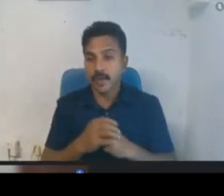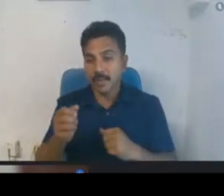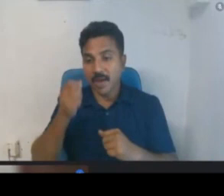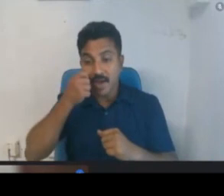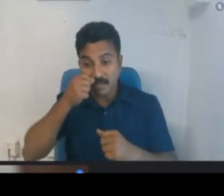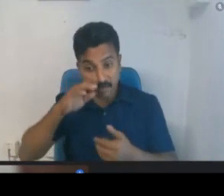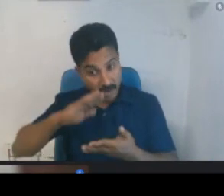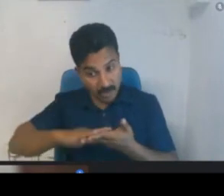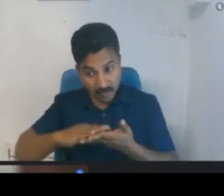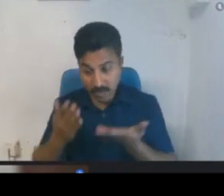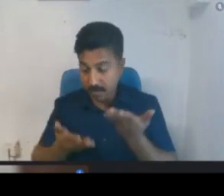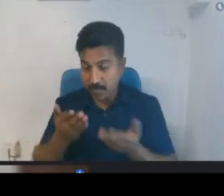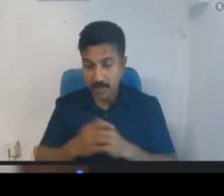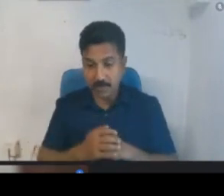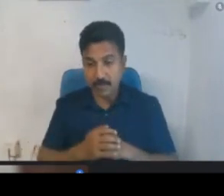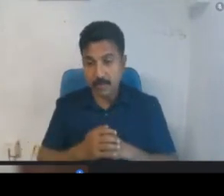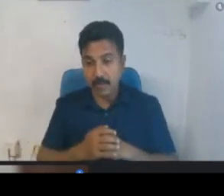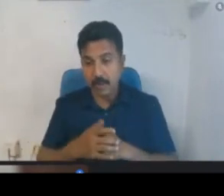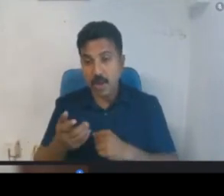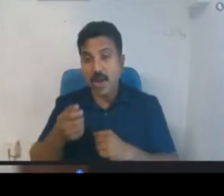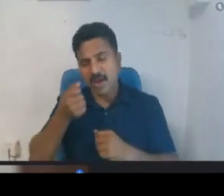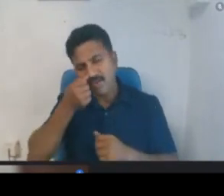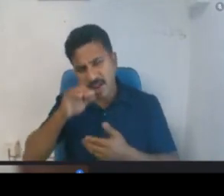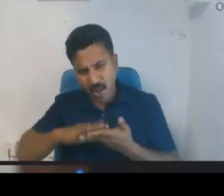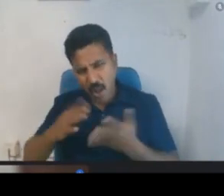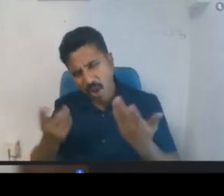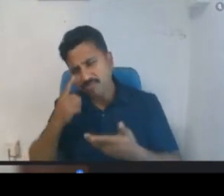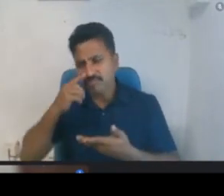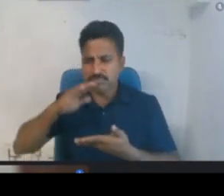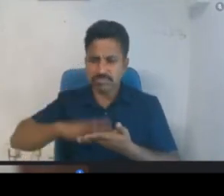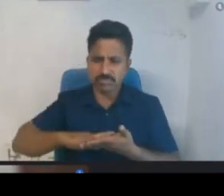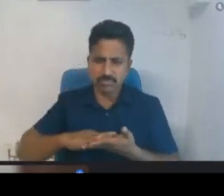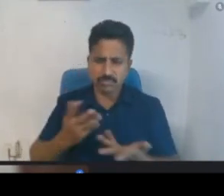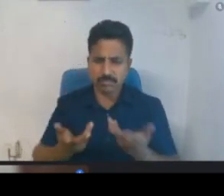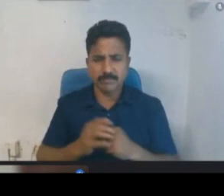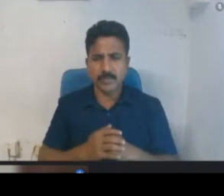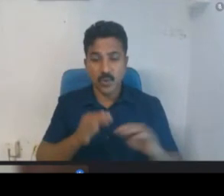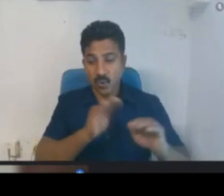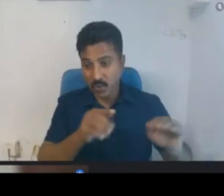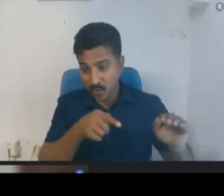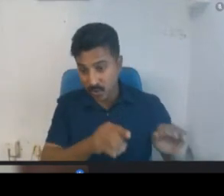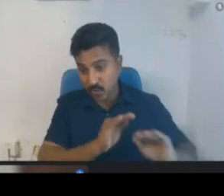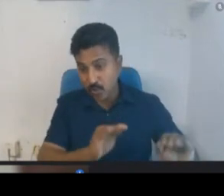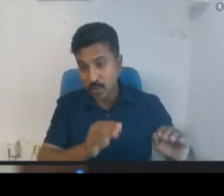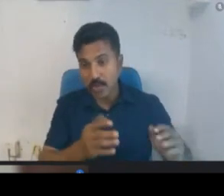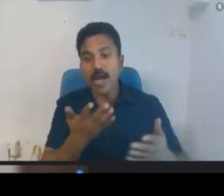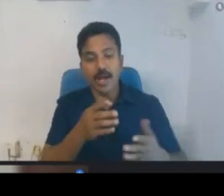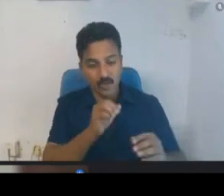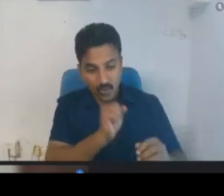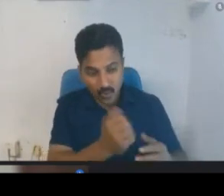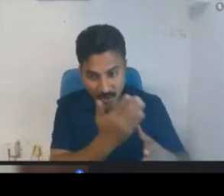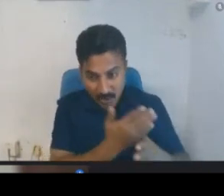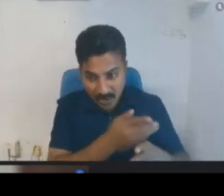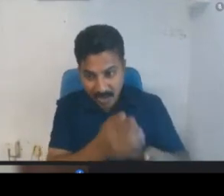ഇപ്പം ഭർത്താവാകാം അല്ലെങ്കിൽ ഈ രക്ഷകർത്തൃ പങ്കാളി, അത് ആരും ആയിക്കോട്ടെ, ചിലപ്പം കുട്ടിയുടെ ഈ കാര്യങ്ങൾ നമ്മൾ ഡിവൈഡ്